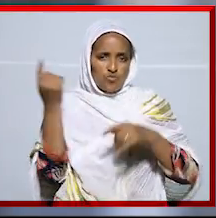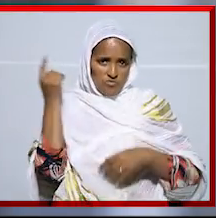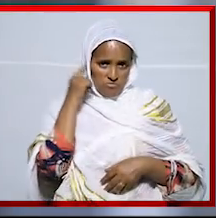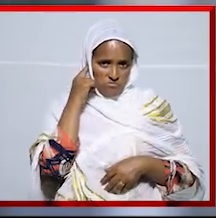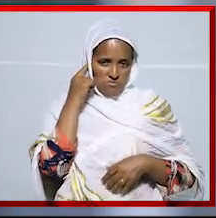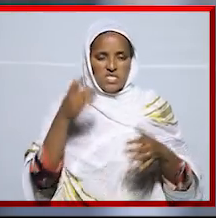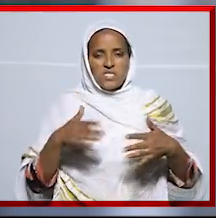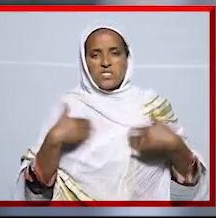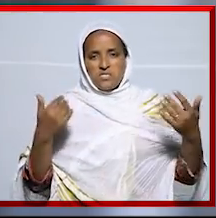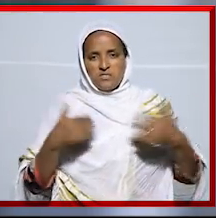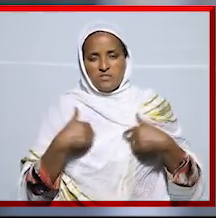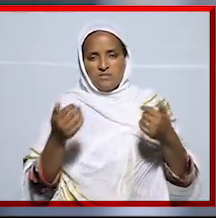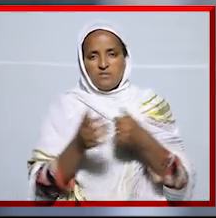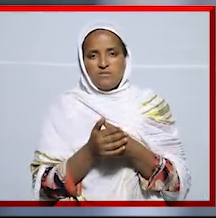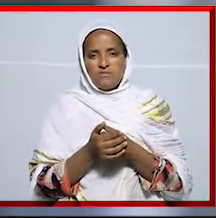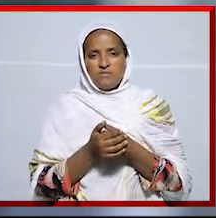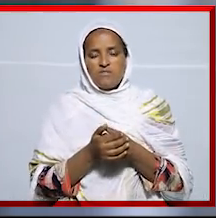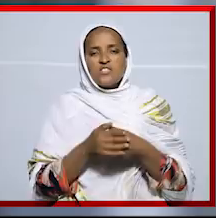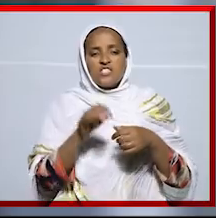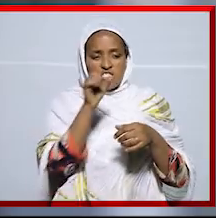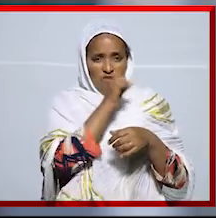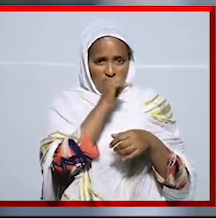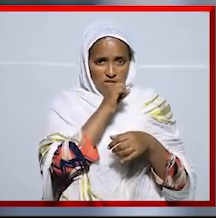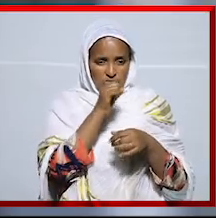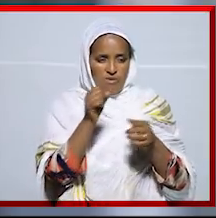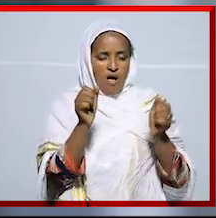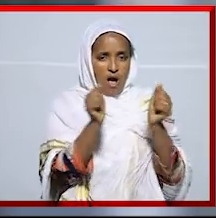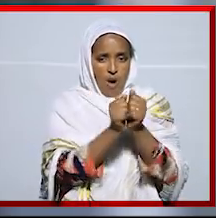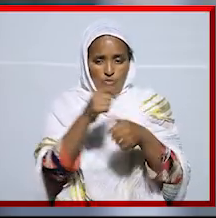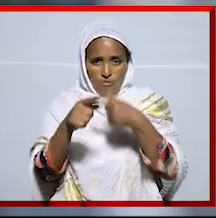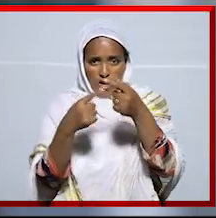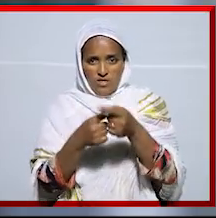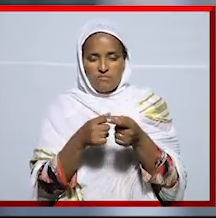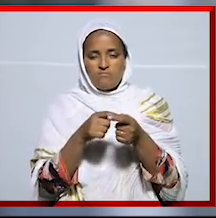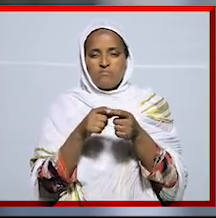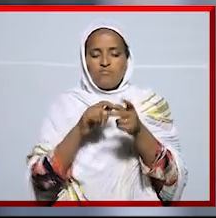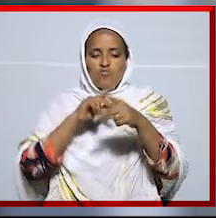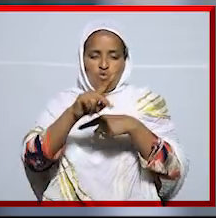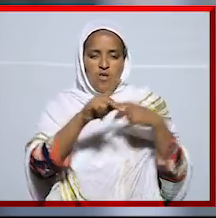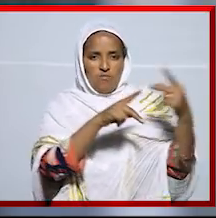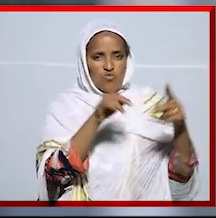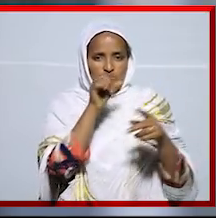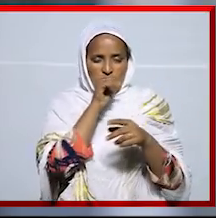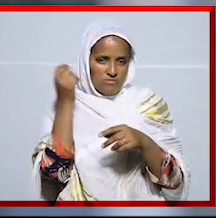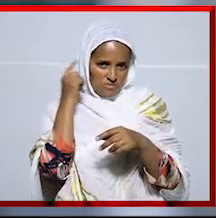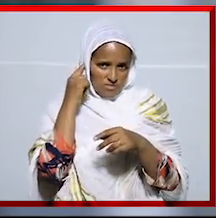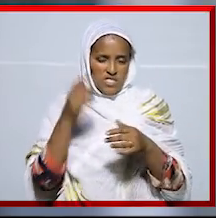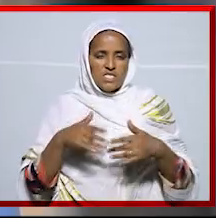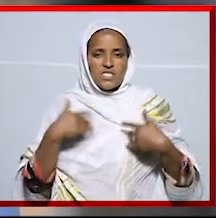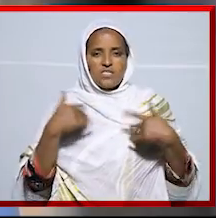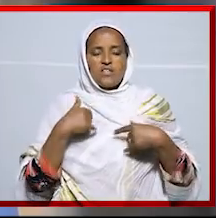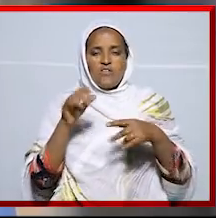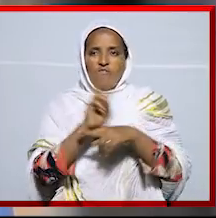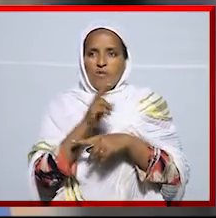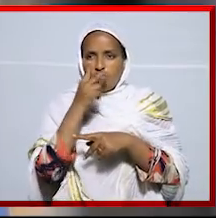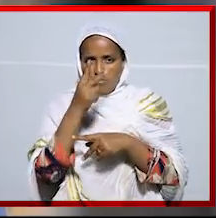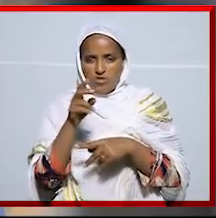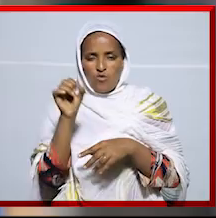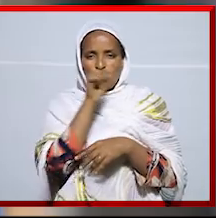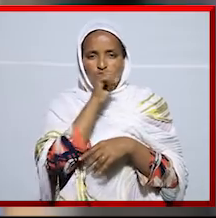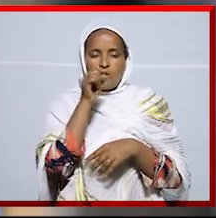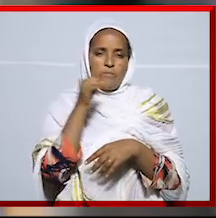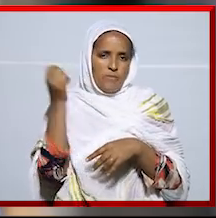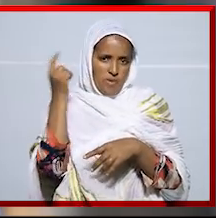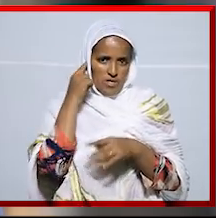መዝሙር ማዳመጥም እንዲሁም ደግሞ ዘፈንም ያው አብሮ ባይሄድም ሰማ ደስ ይለኛል። እኔ ፊልም